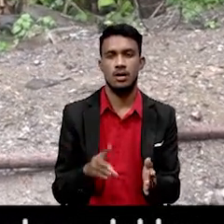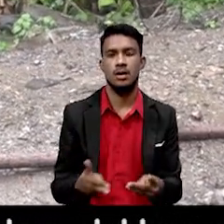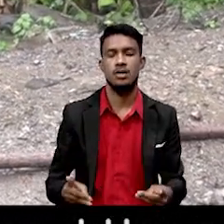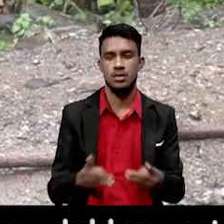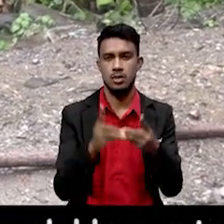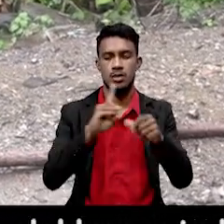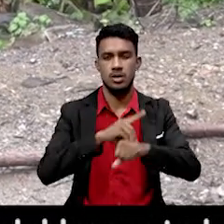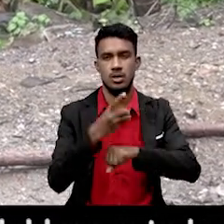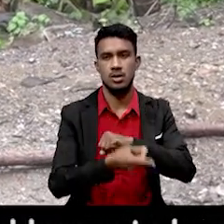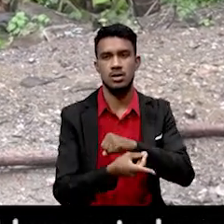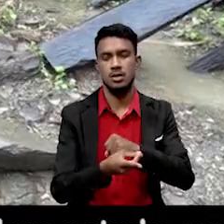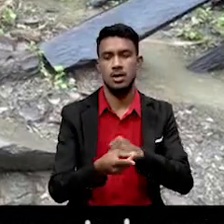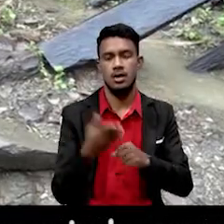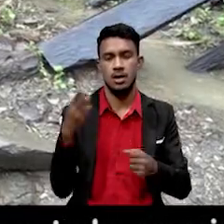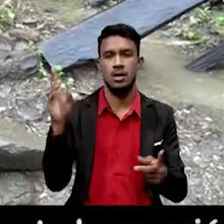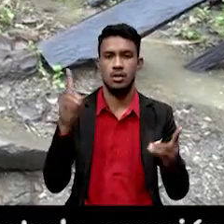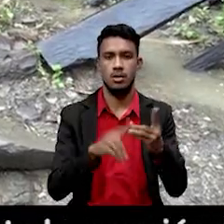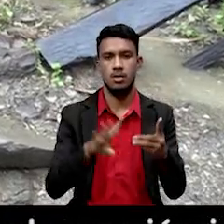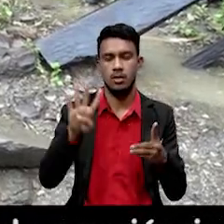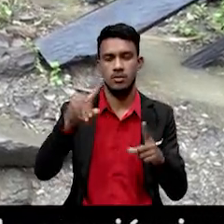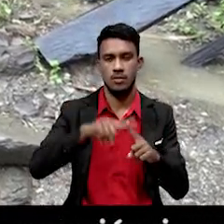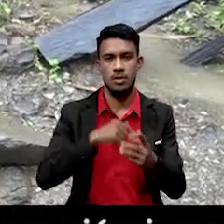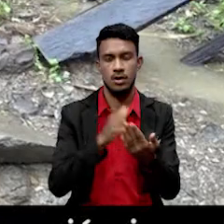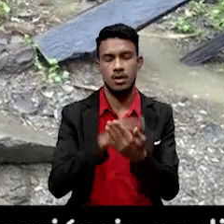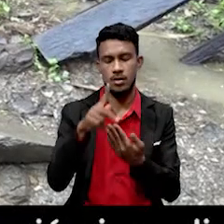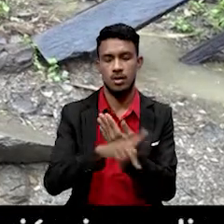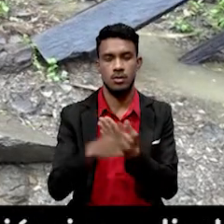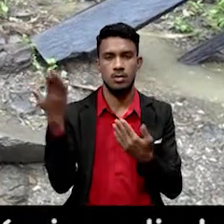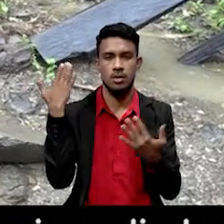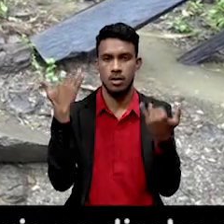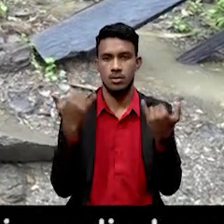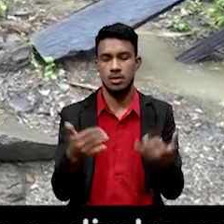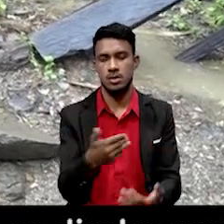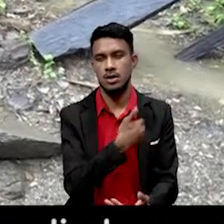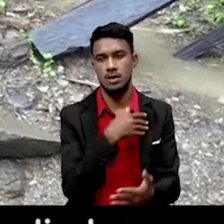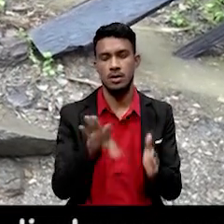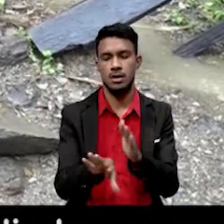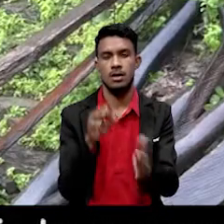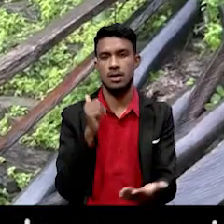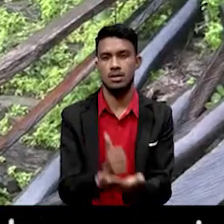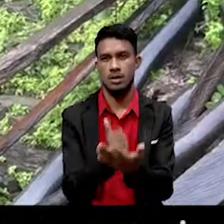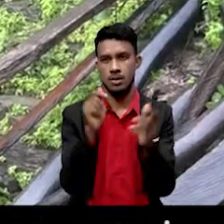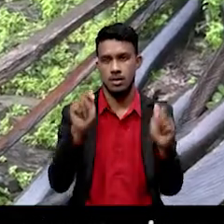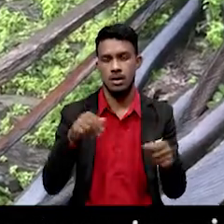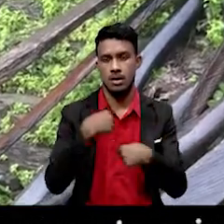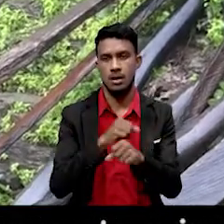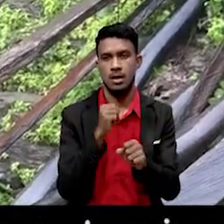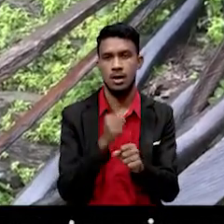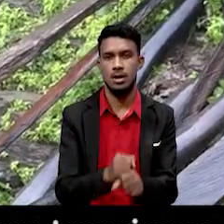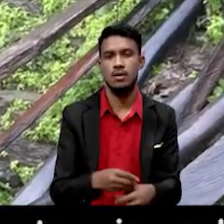desastre naturais e alorong hat fulang abril liuba, mas betoras ne sidau ketang apoio bele halo